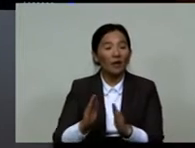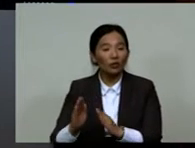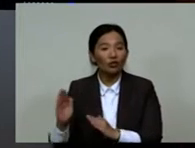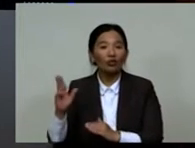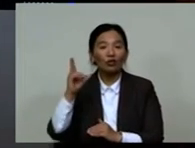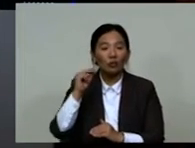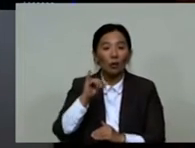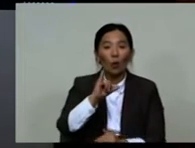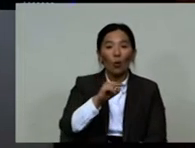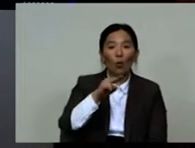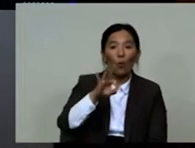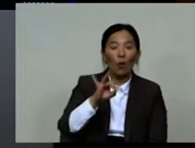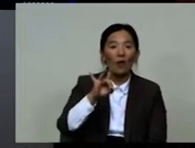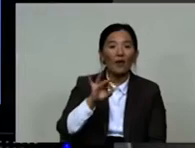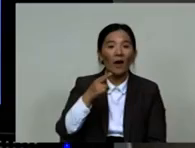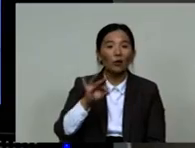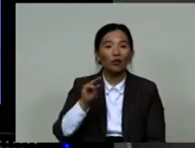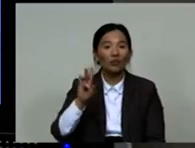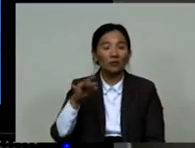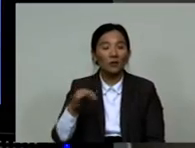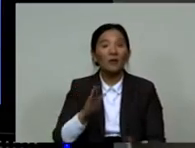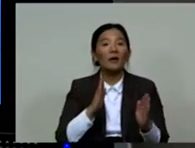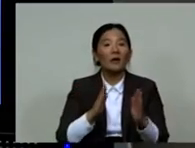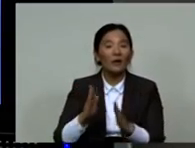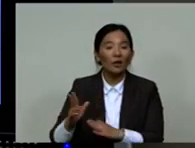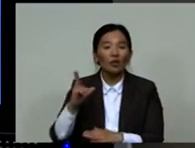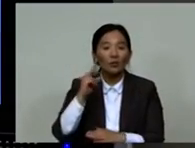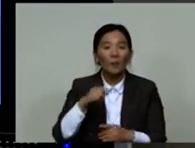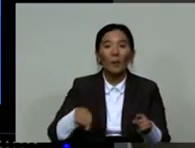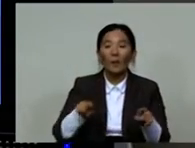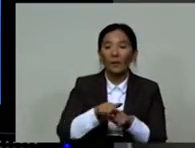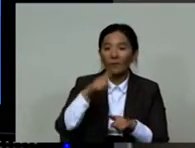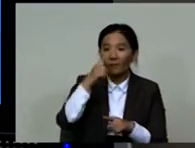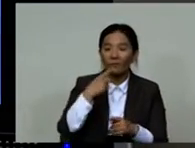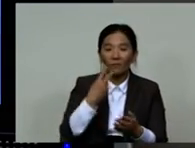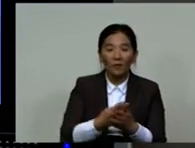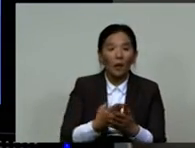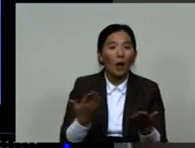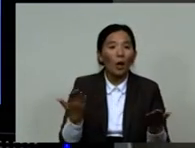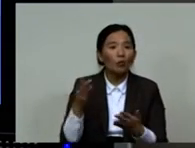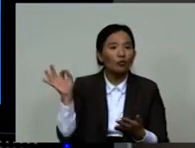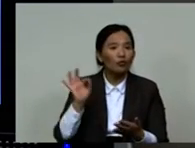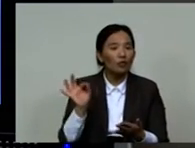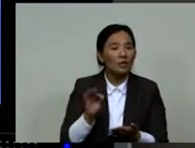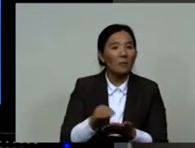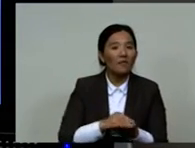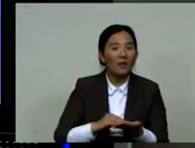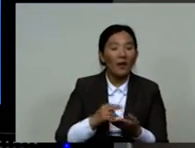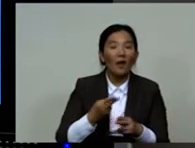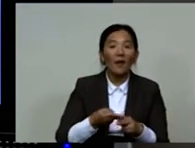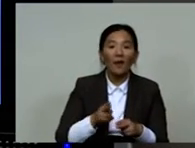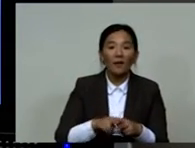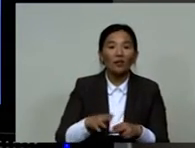чисел. Упорядоченный ряд чисел выглядит таким образом. Какое число часто повторяется? Конечно,